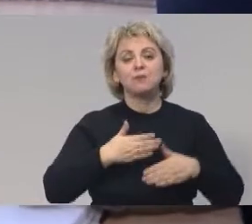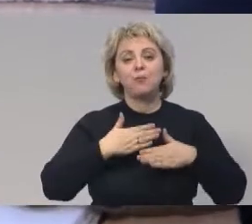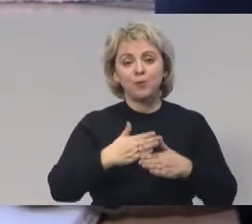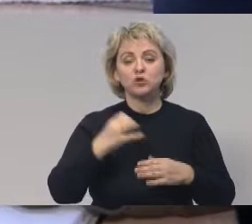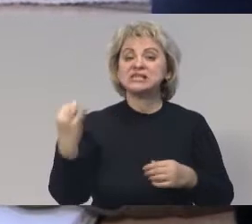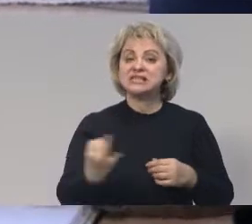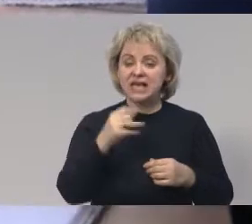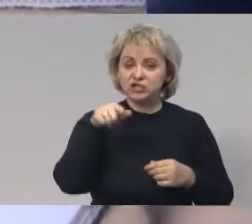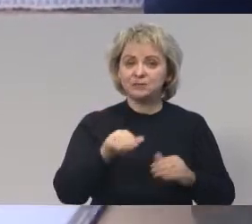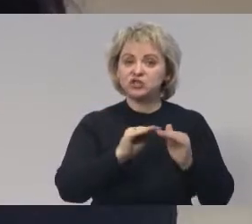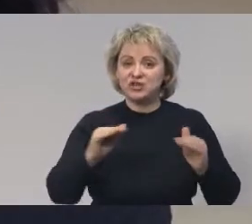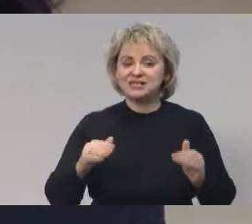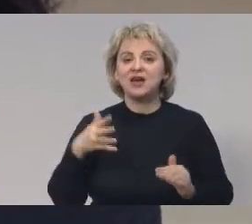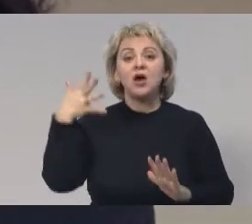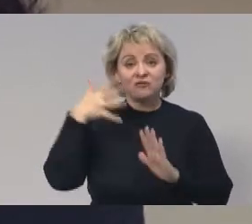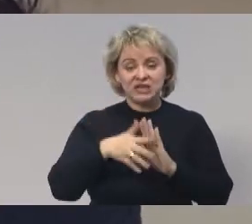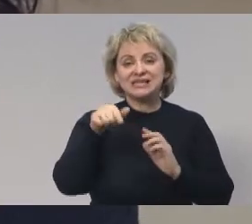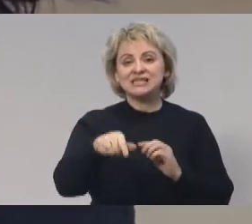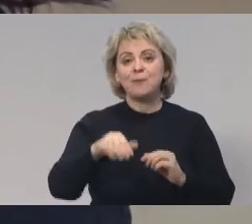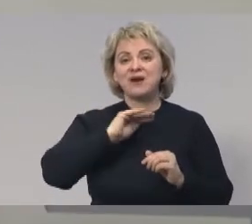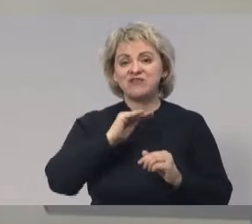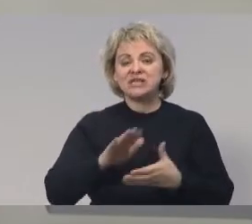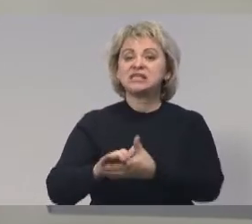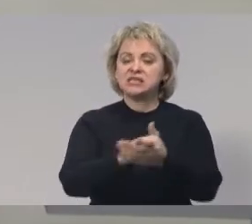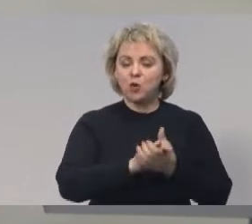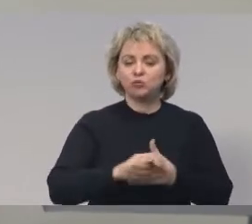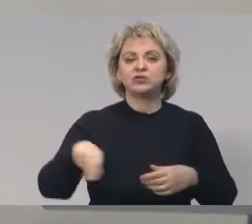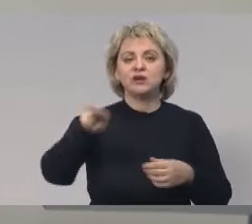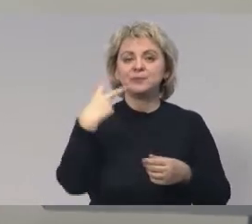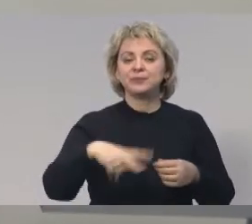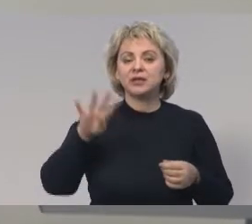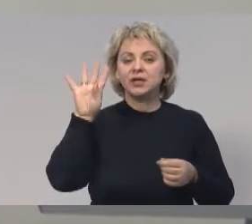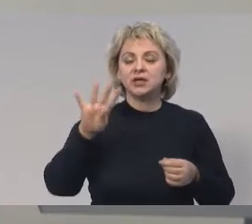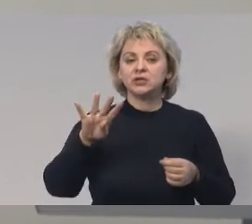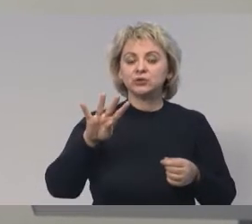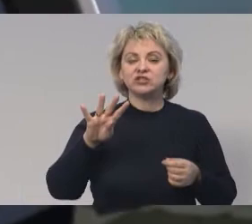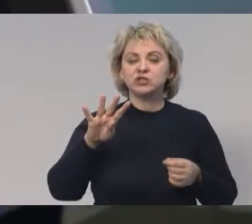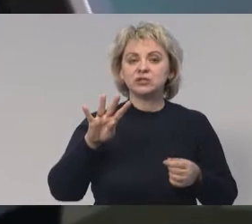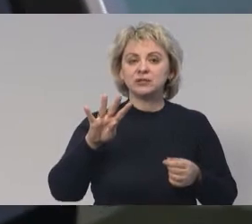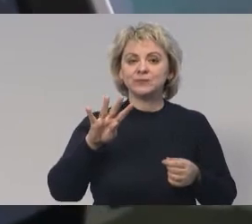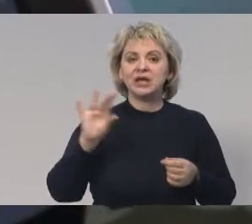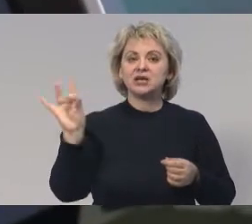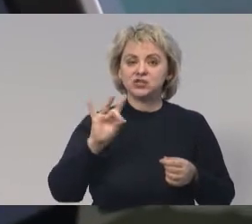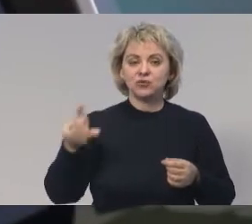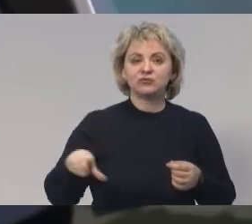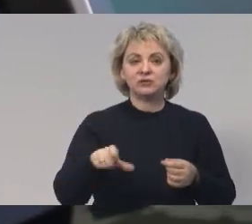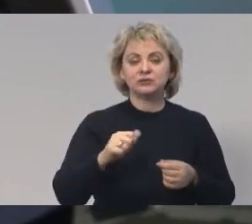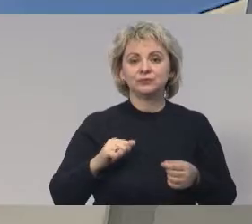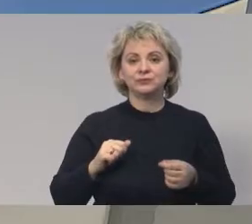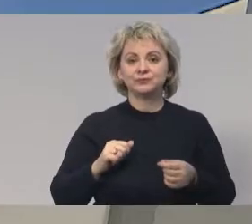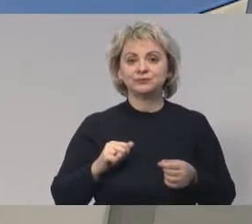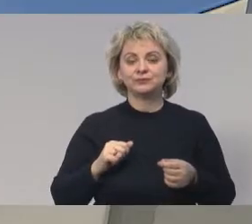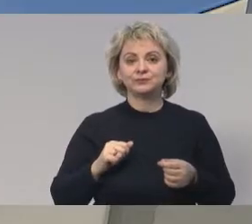помочь заинтересованным подросткам влиться в профессиональное сообщество. Анастасия Кованцева, Александр Чалый, Дон-24, Ростов-на-Дону.